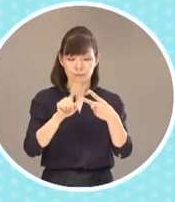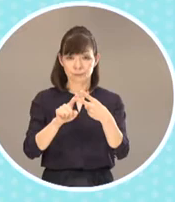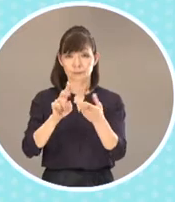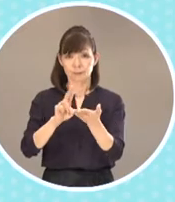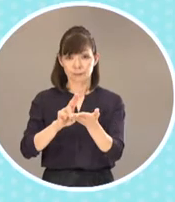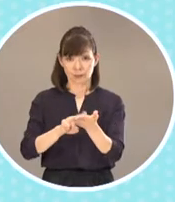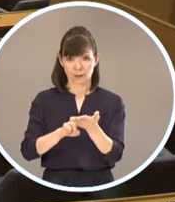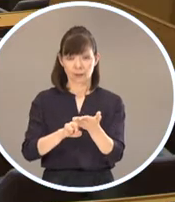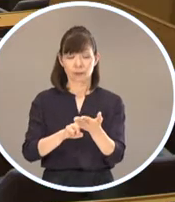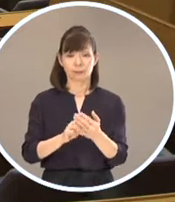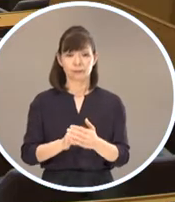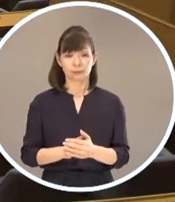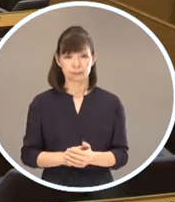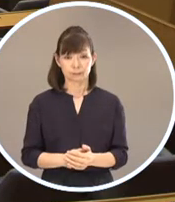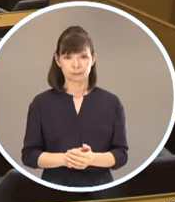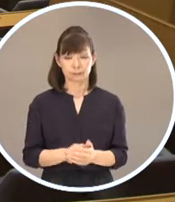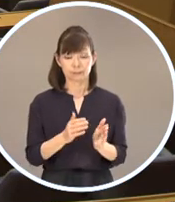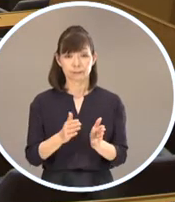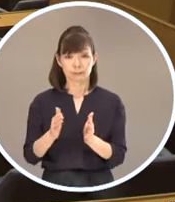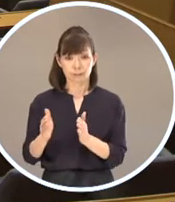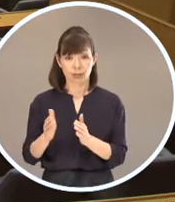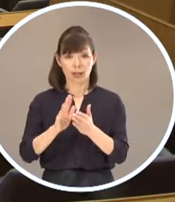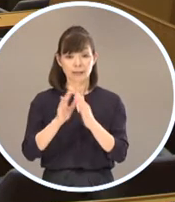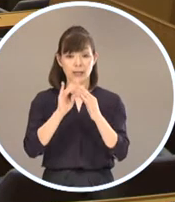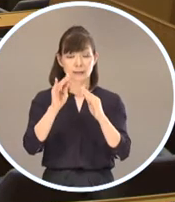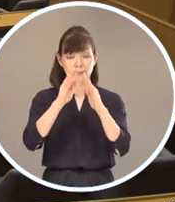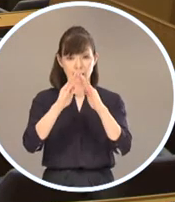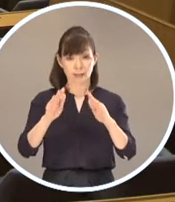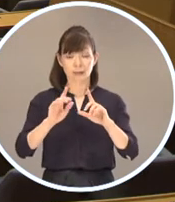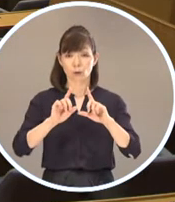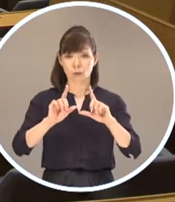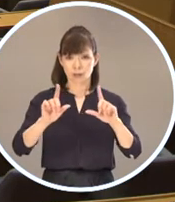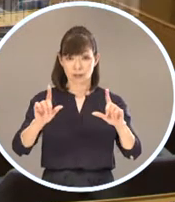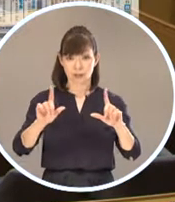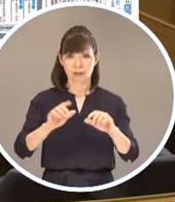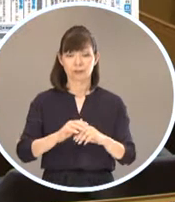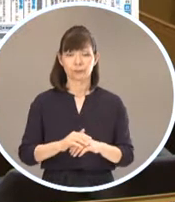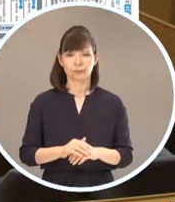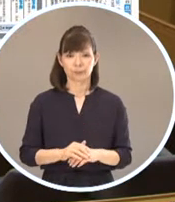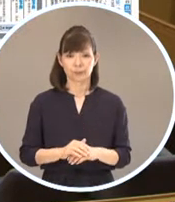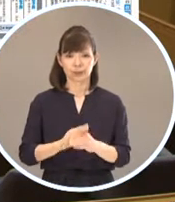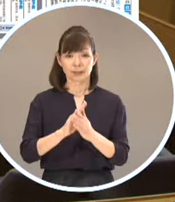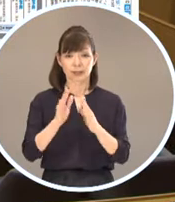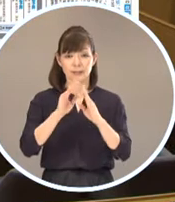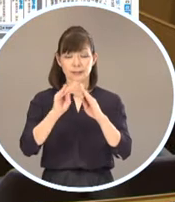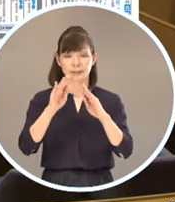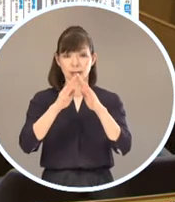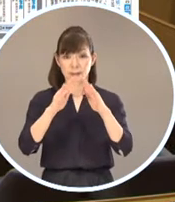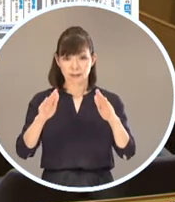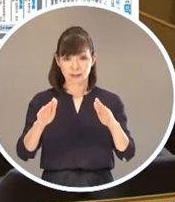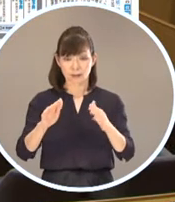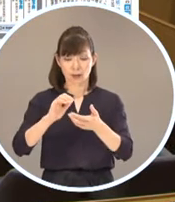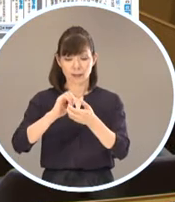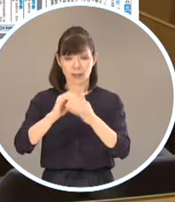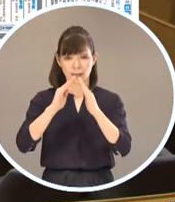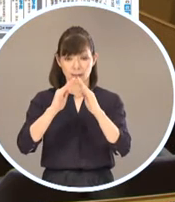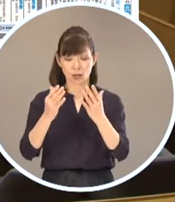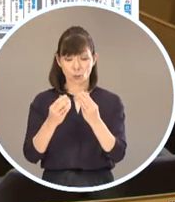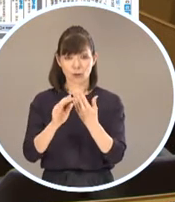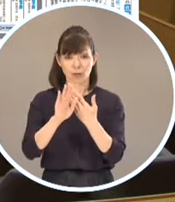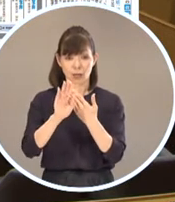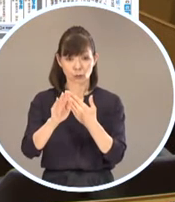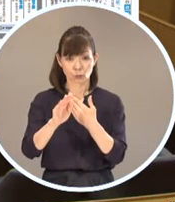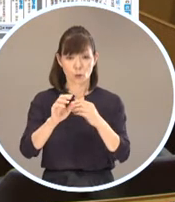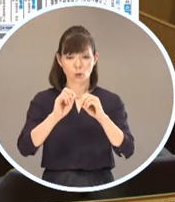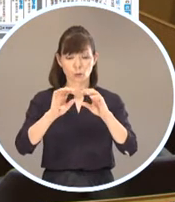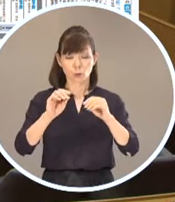。ここで広島県議会からのお知らせです。広島県議会では定例会後に広報